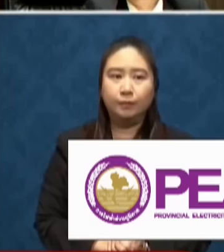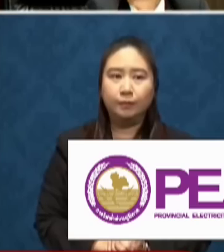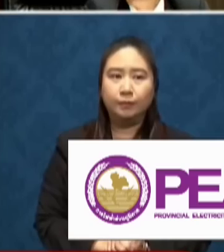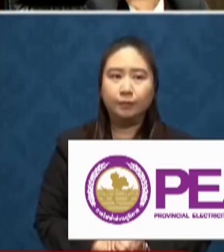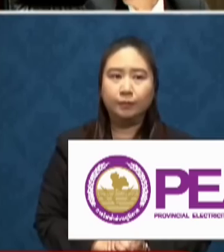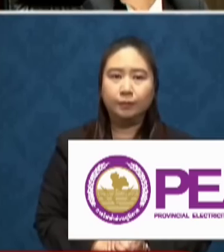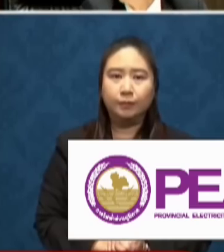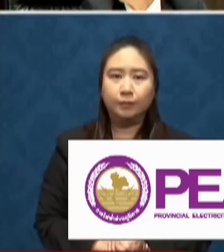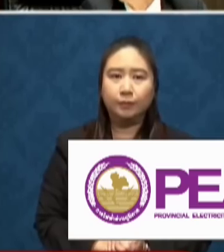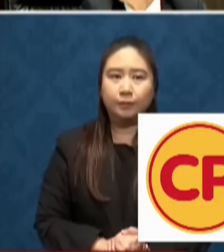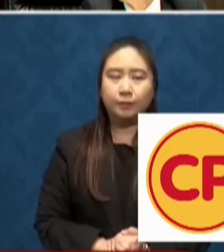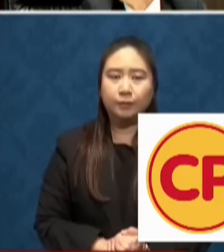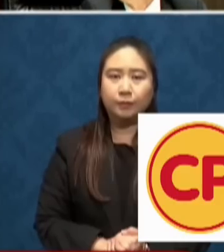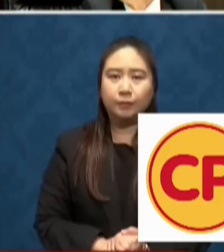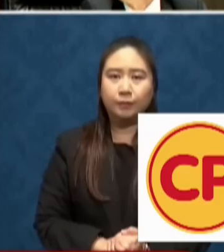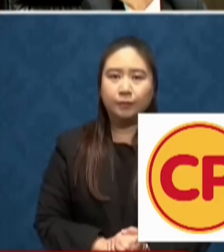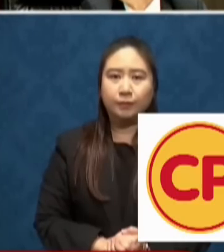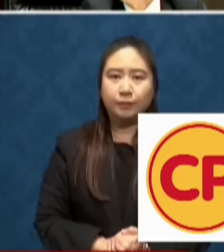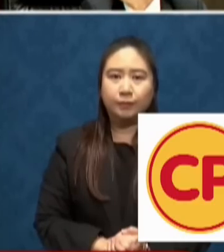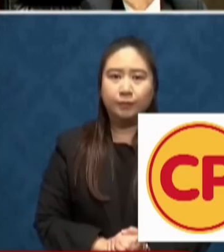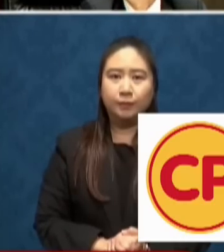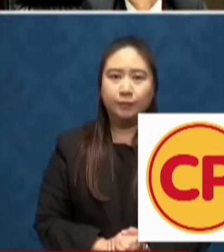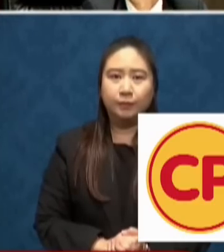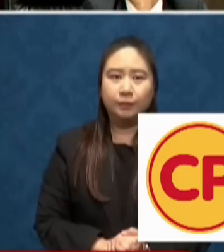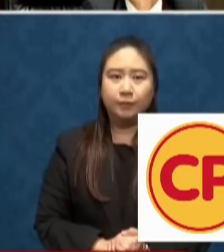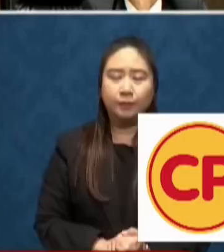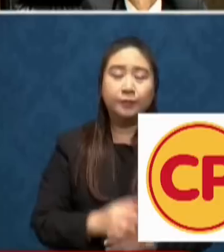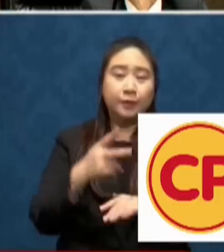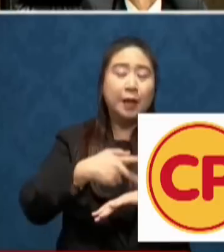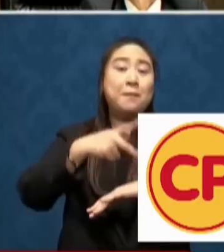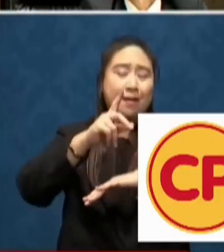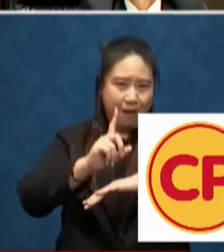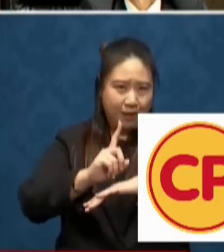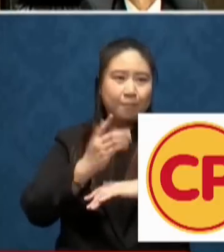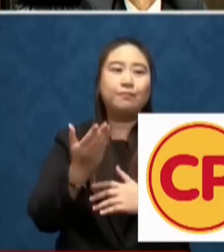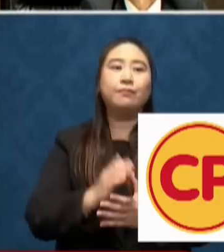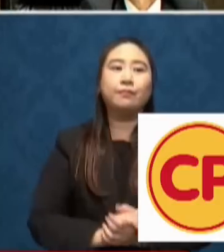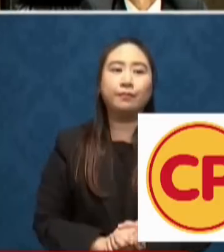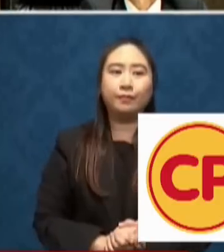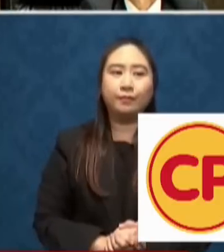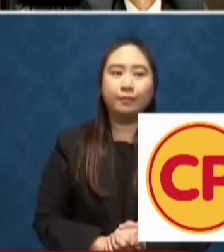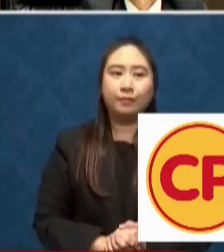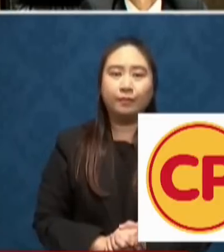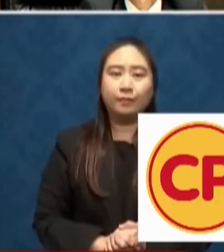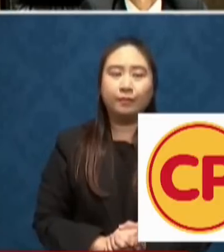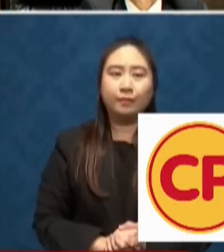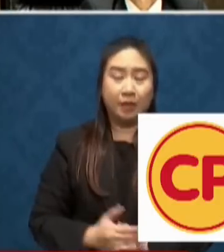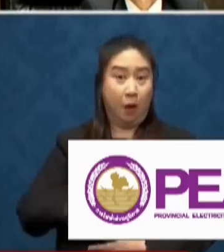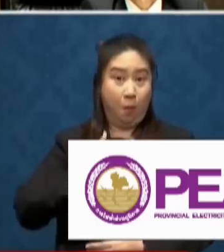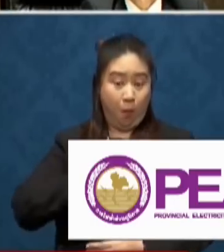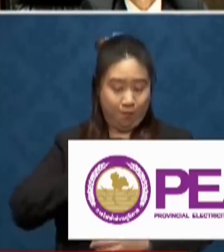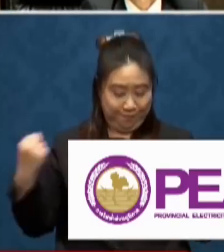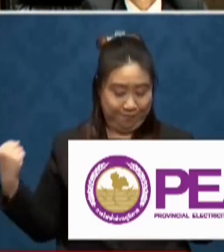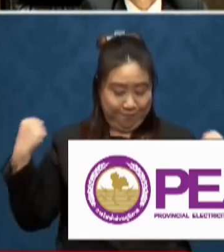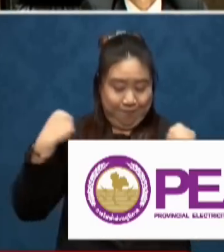านสิทธิที่ได้เท่าที่บริษัทจะเมตตาเจียดมาให้เท่านั้นทางเรื่องของการแก้ไขปัญหาเนี่ยก็เลยต้องมีการแก้ไขพระ